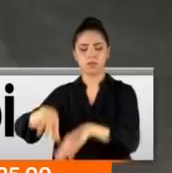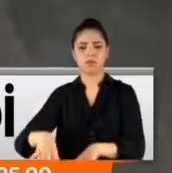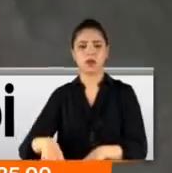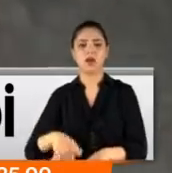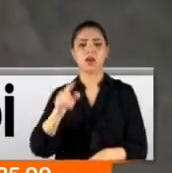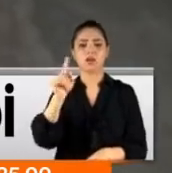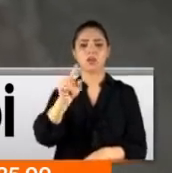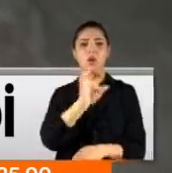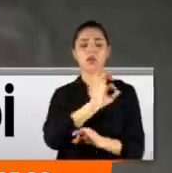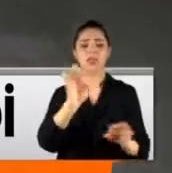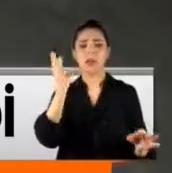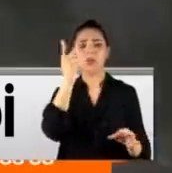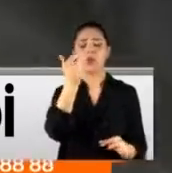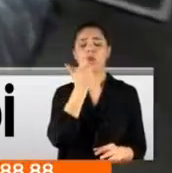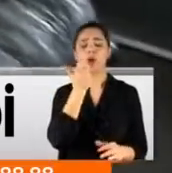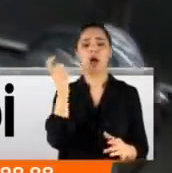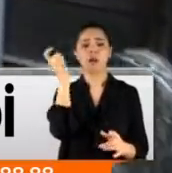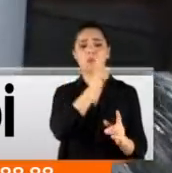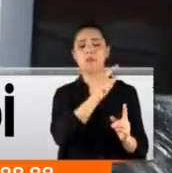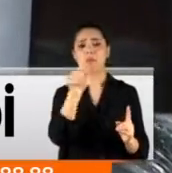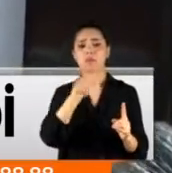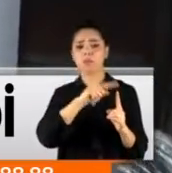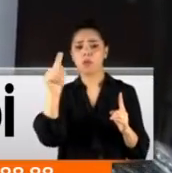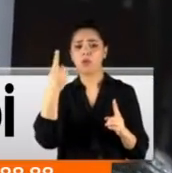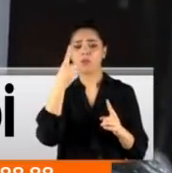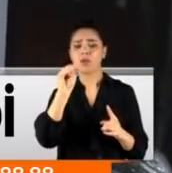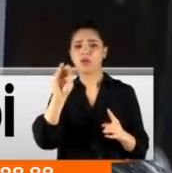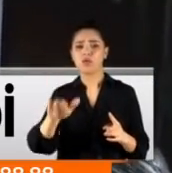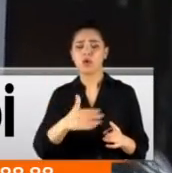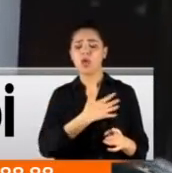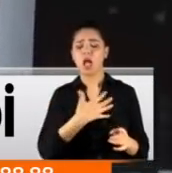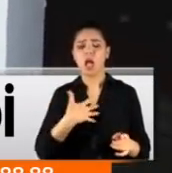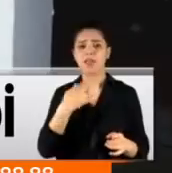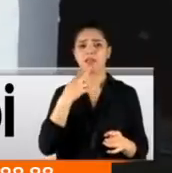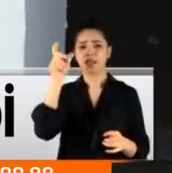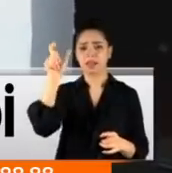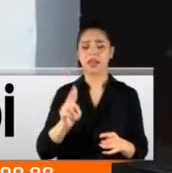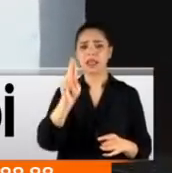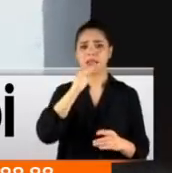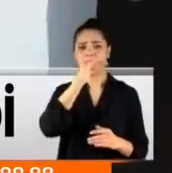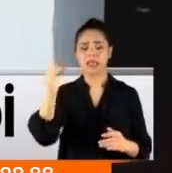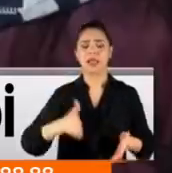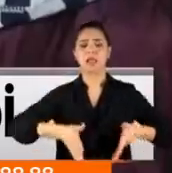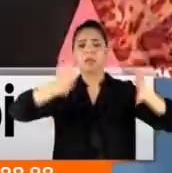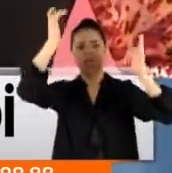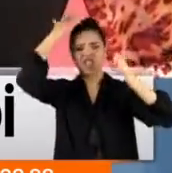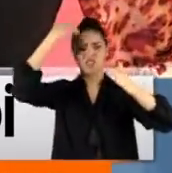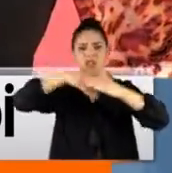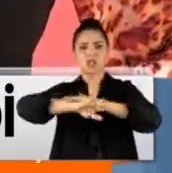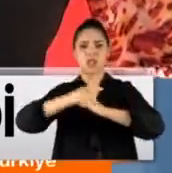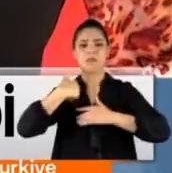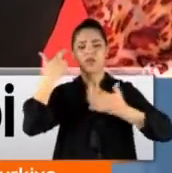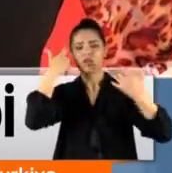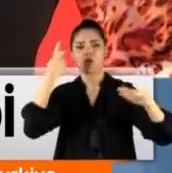Katil zanlısı tam 4,5 ay boyunca bir çocuk annesi kadının cesedini 7 katlı apartmanın çatısında saklamıştı. Vallahi biz şok